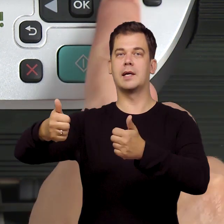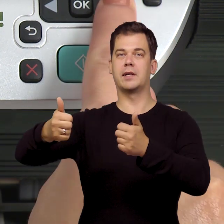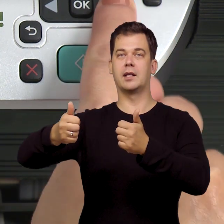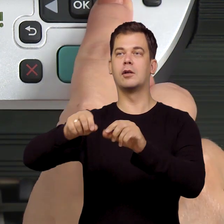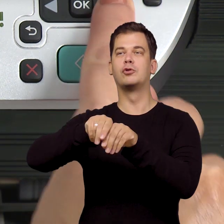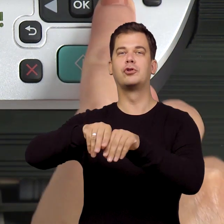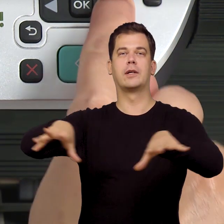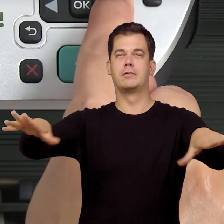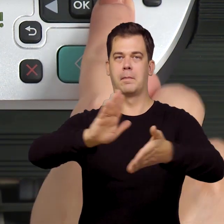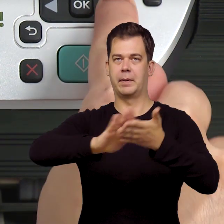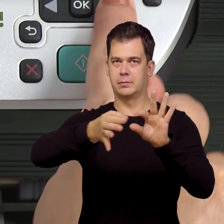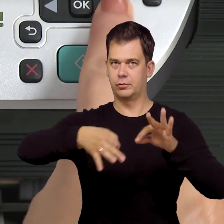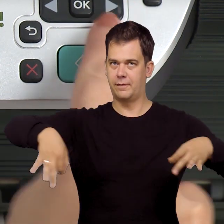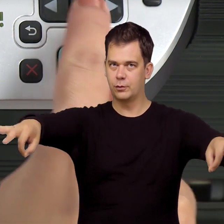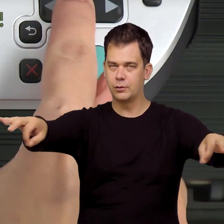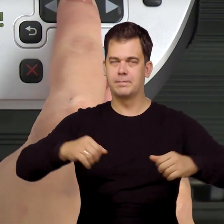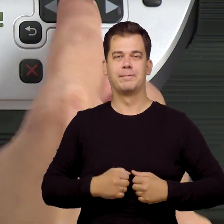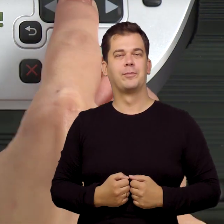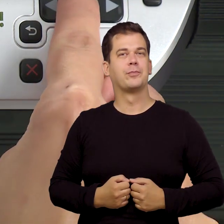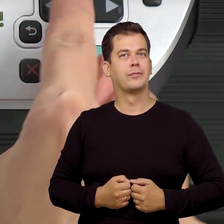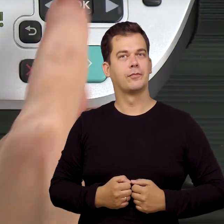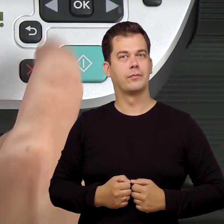wchodzimy do ustawień sieci bezprzewodowej